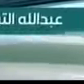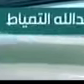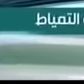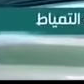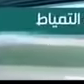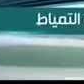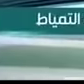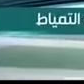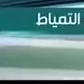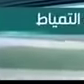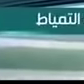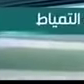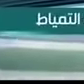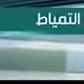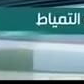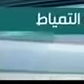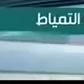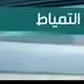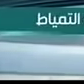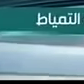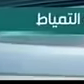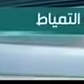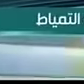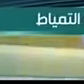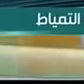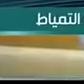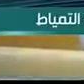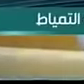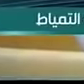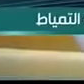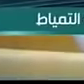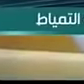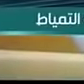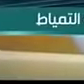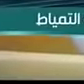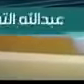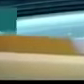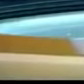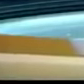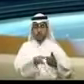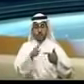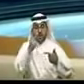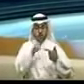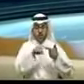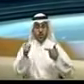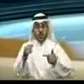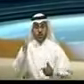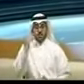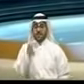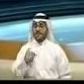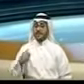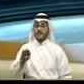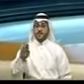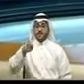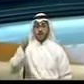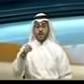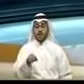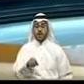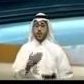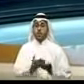السلام عليكم ورحمة الله. هذه نشرة الأخبار الرئيسة من قناة السعودية، وحييكم أنا عبد الله التميمي. وتحية لكم مني أنا سمر حمد، ومعنا في